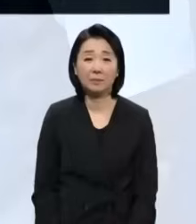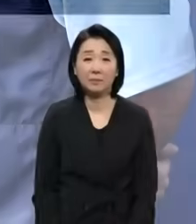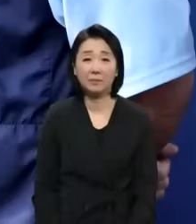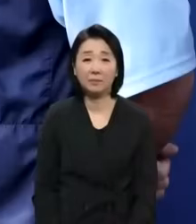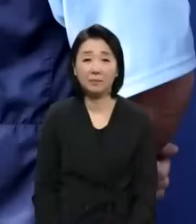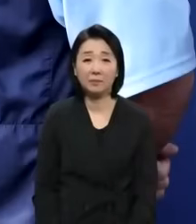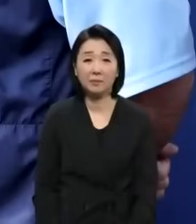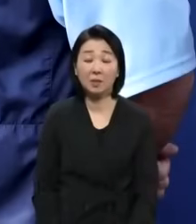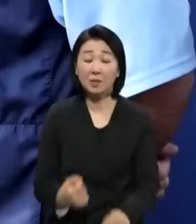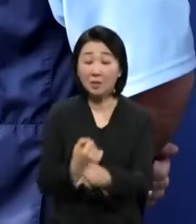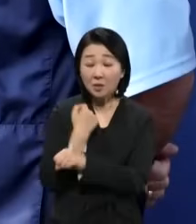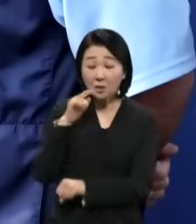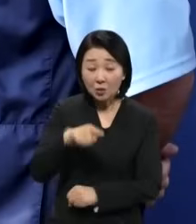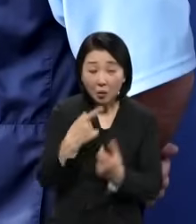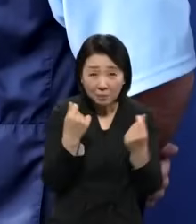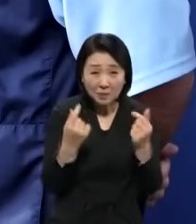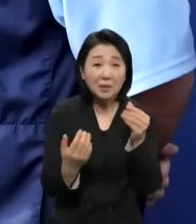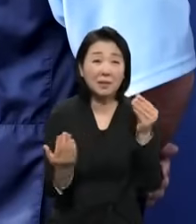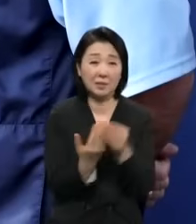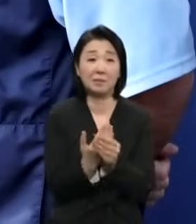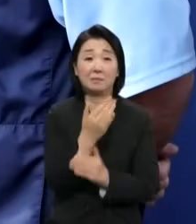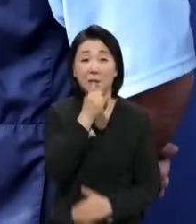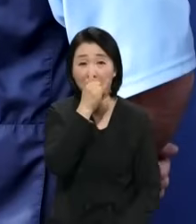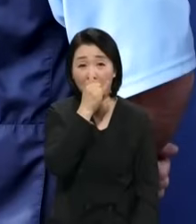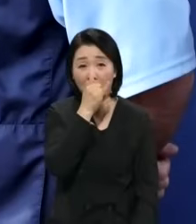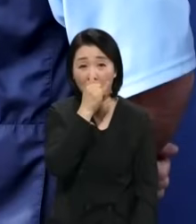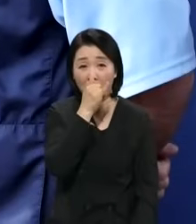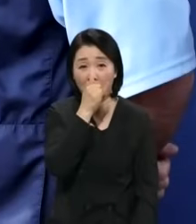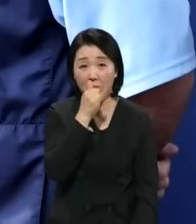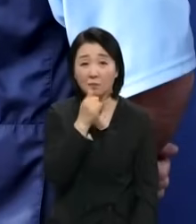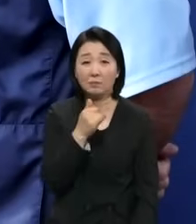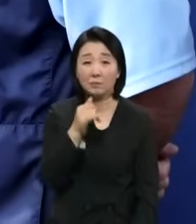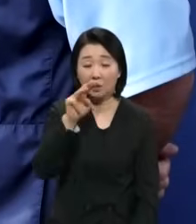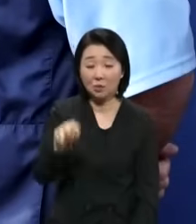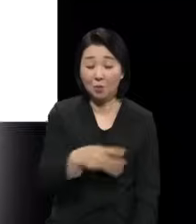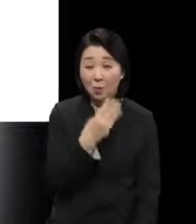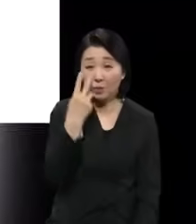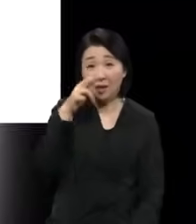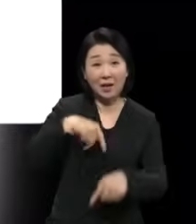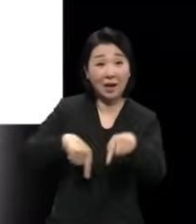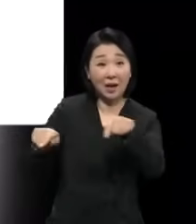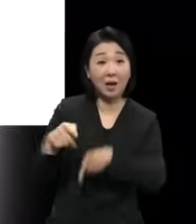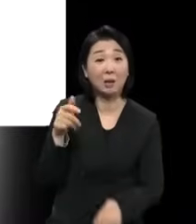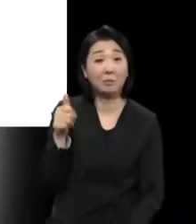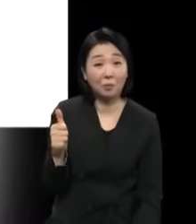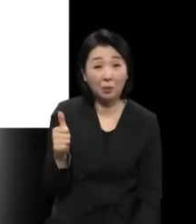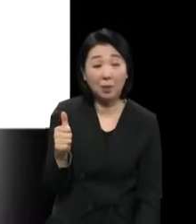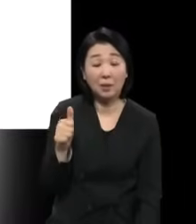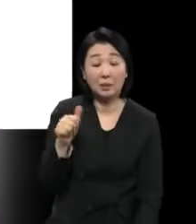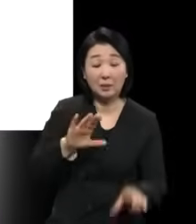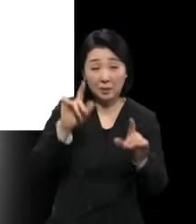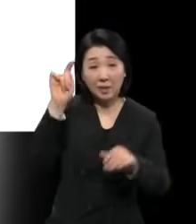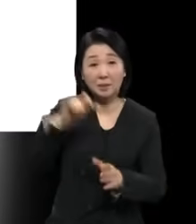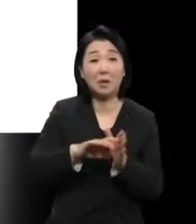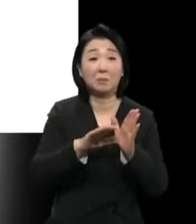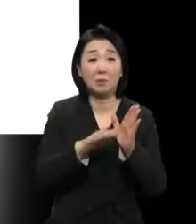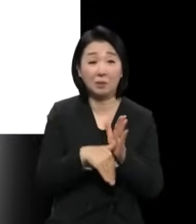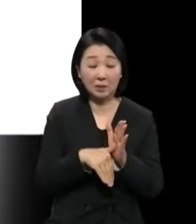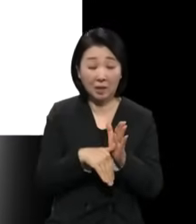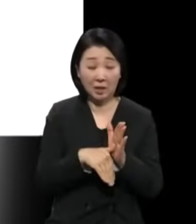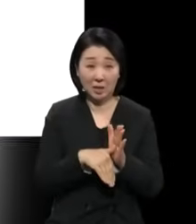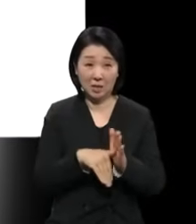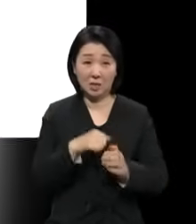이어졌습니다 1년 전에도 비슷한 일이 있었는데요 레리 서은 전 롯데 자이언츠 감독이 이날 새벽에